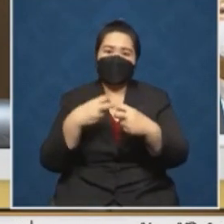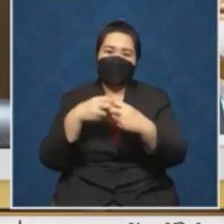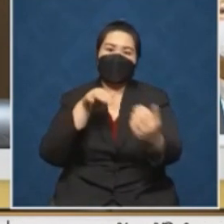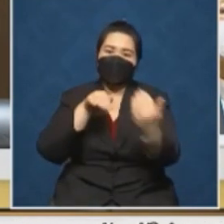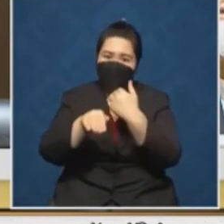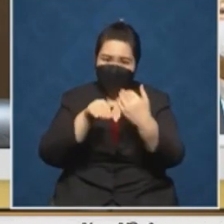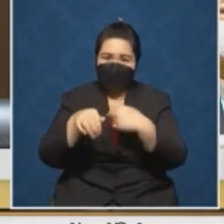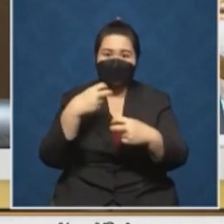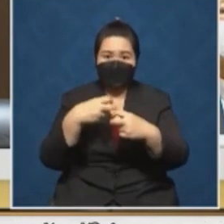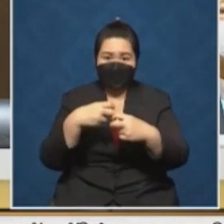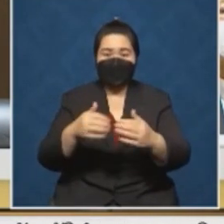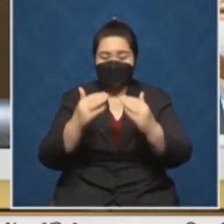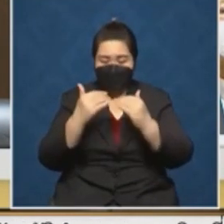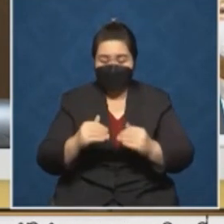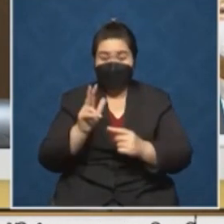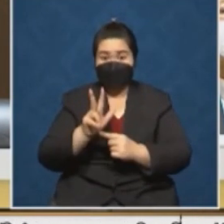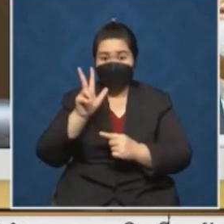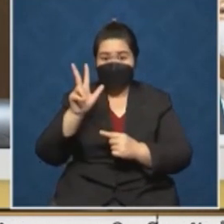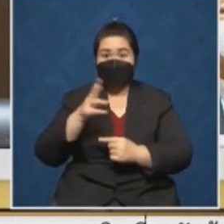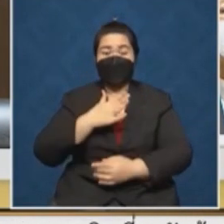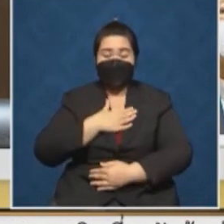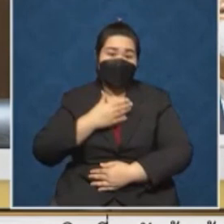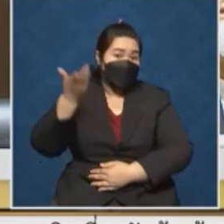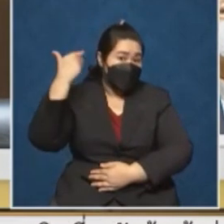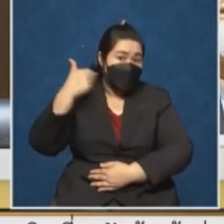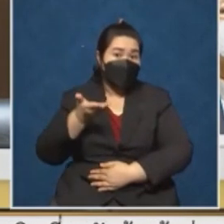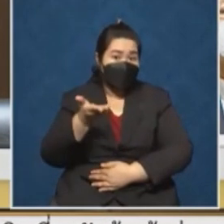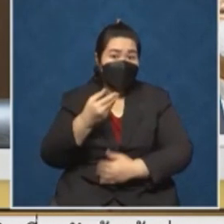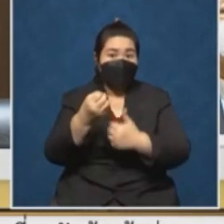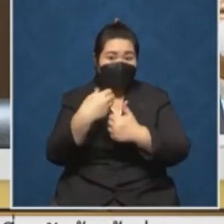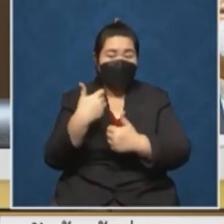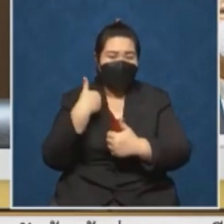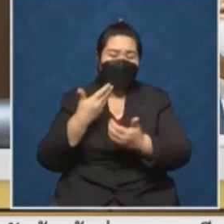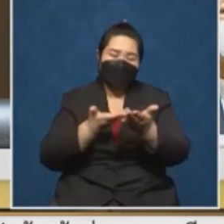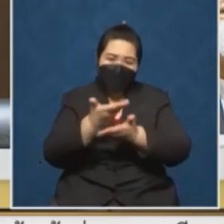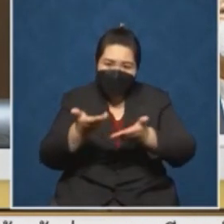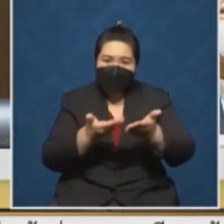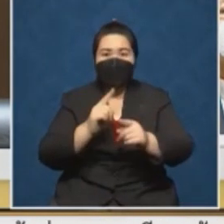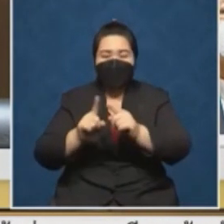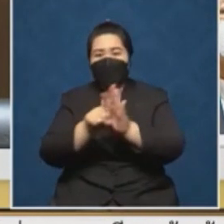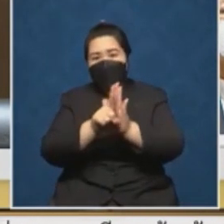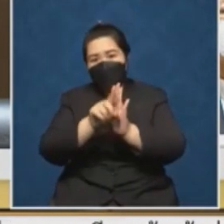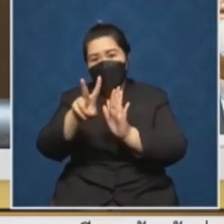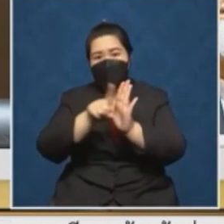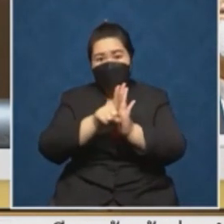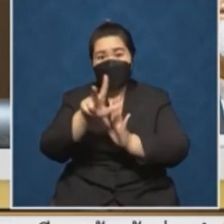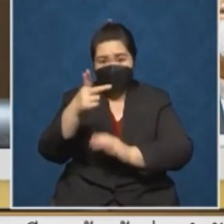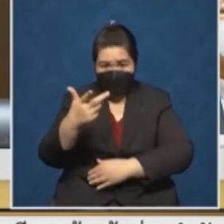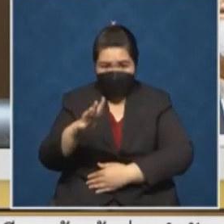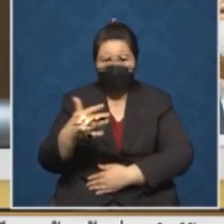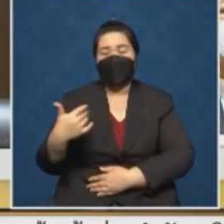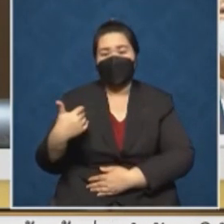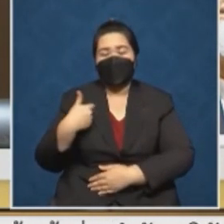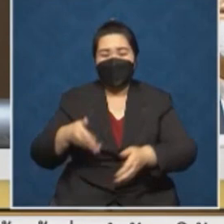ยครับและเรื่องที่3เรื่องที่ผมเคยหารือกับท่านประธานไปแล้ว 2-3 ครั้งนะครับเรื่องถนนสาย